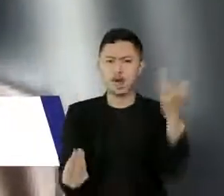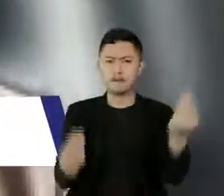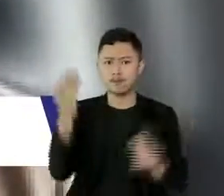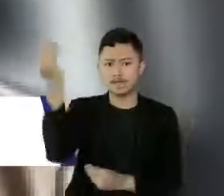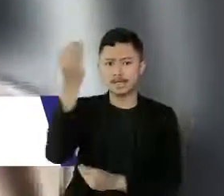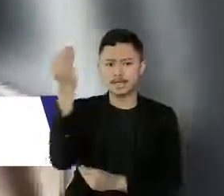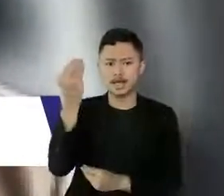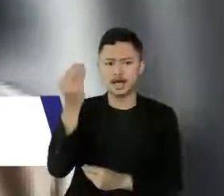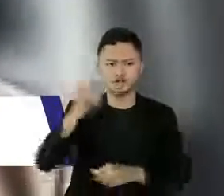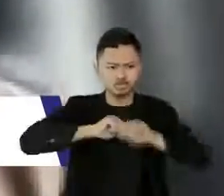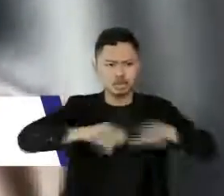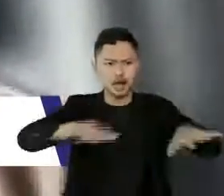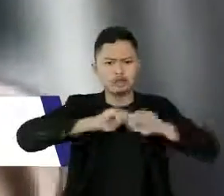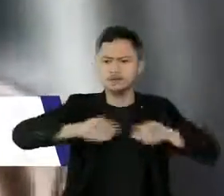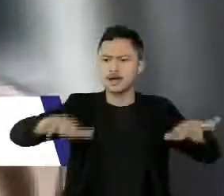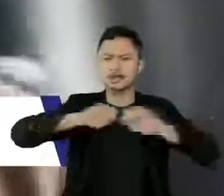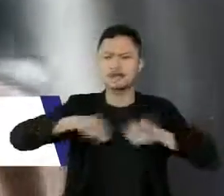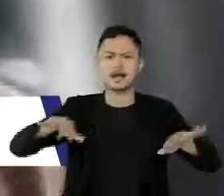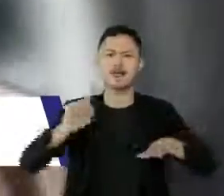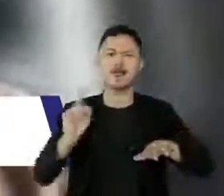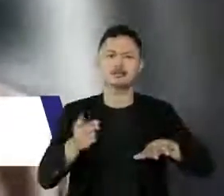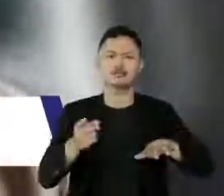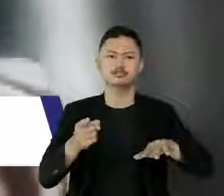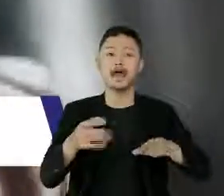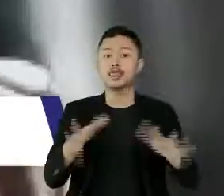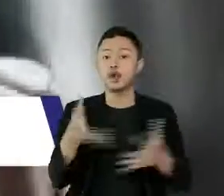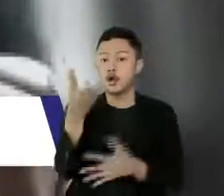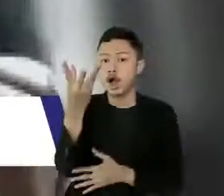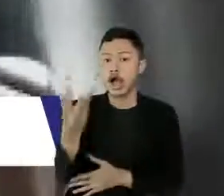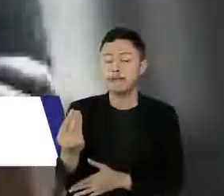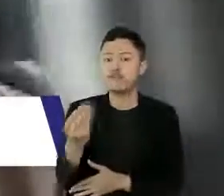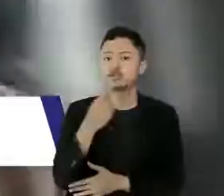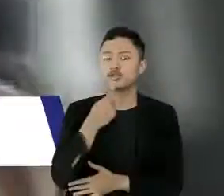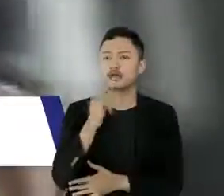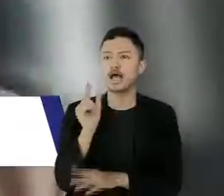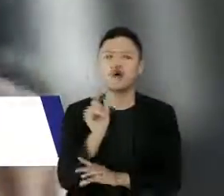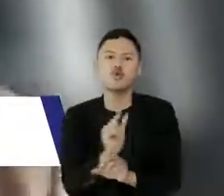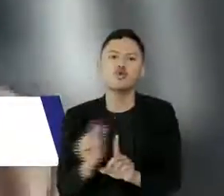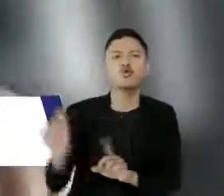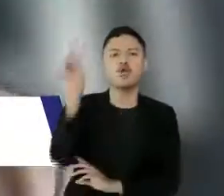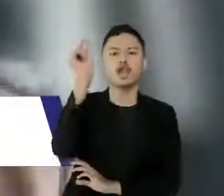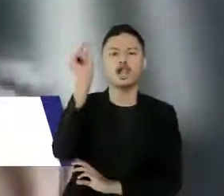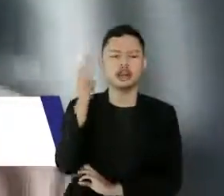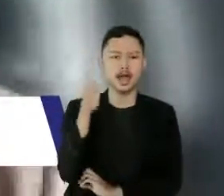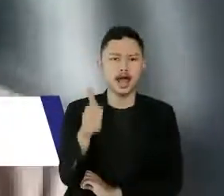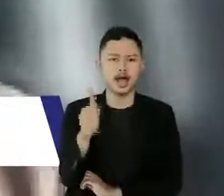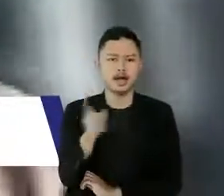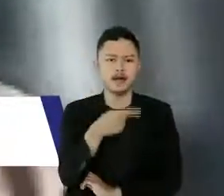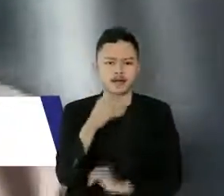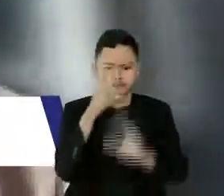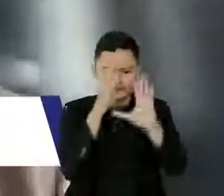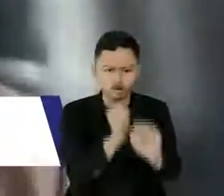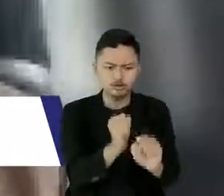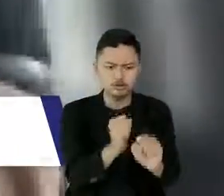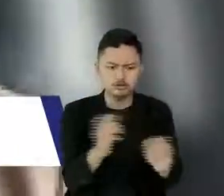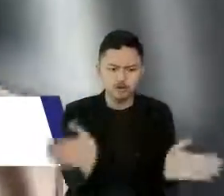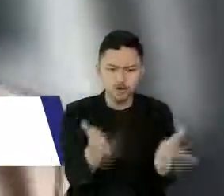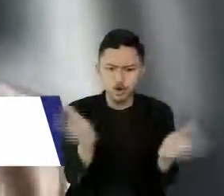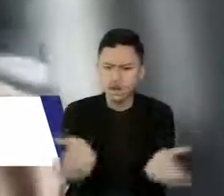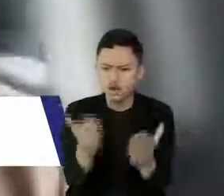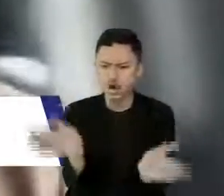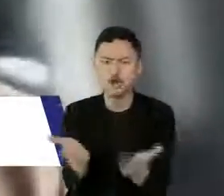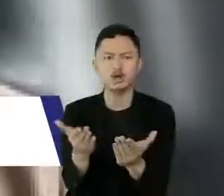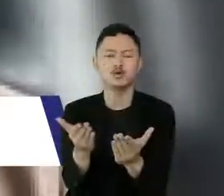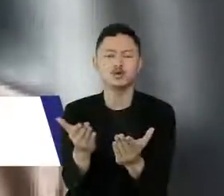wisata dan juga di destinasi wisata unggulan serta sentra ekonomi kreatif, ini harus terus kita dorong.